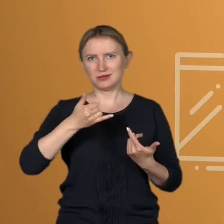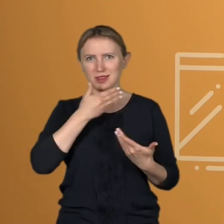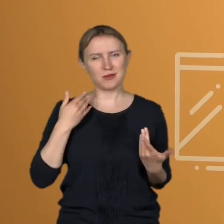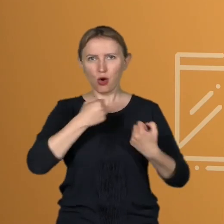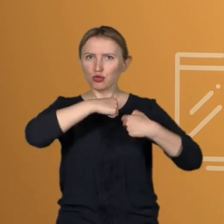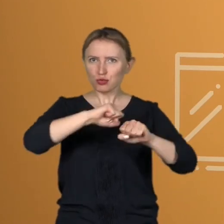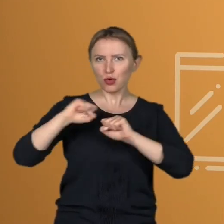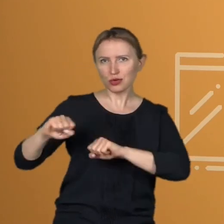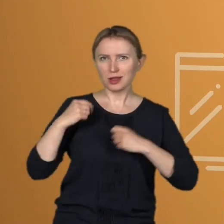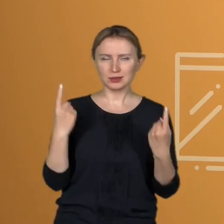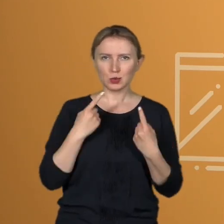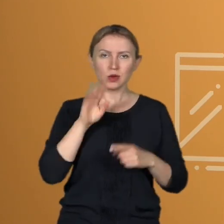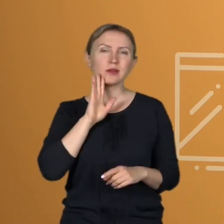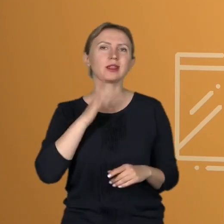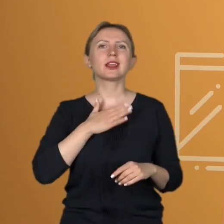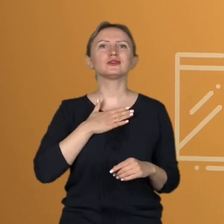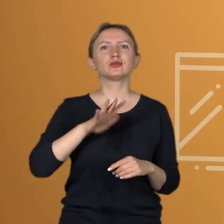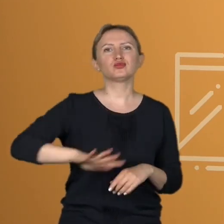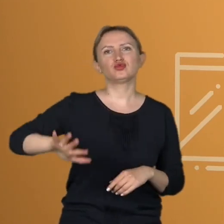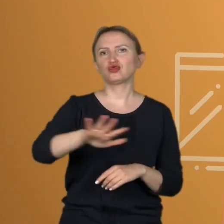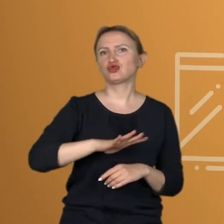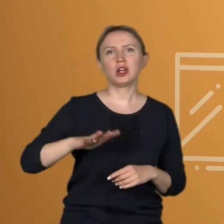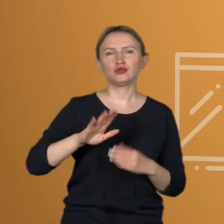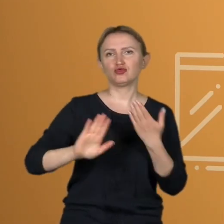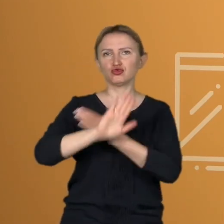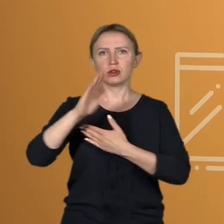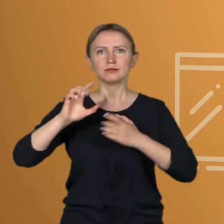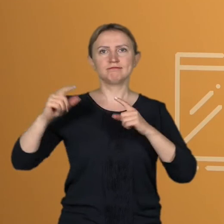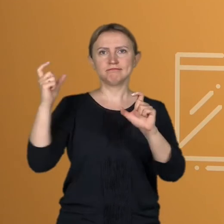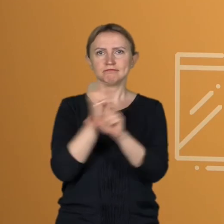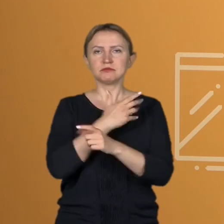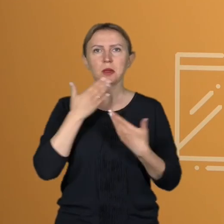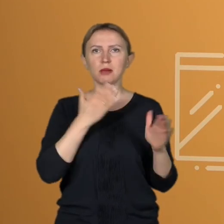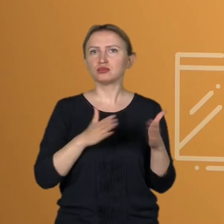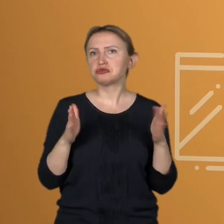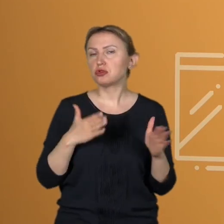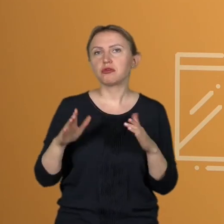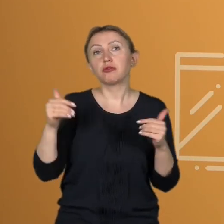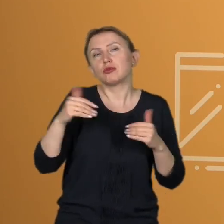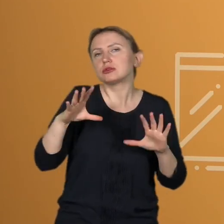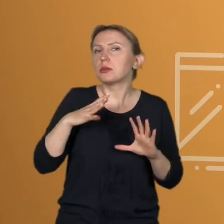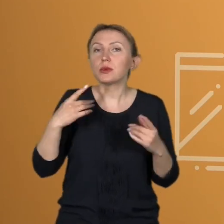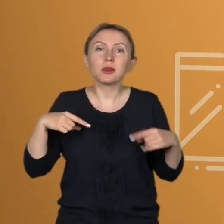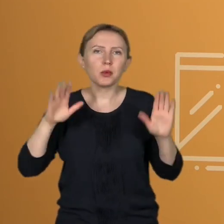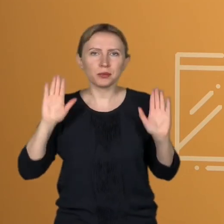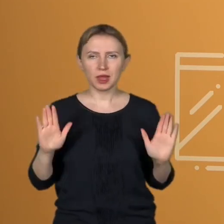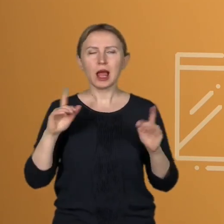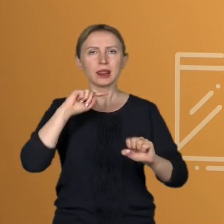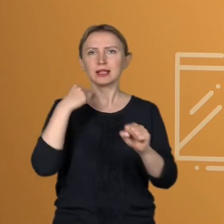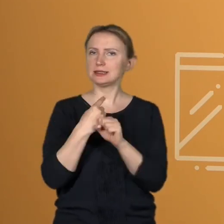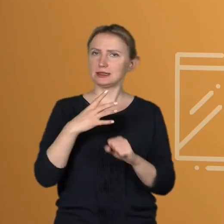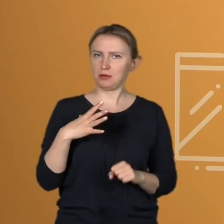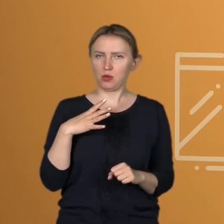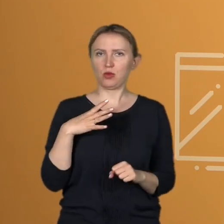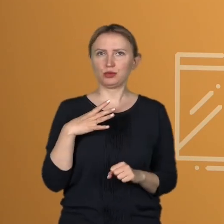na tego typu sytuacje, że nasze przestrzenie publiczne nie były przygotowane. Może były, może nie były. W każdym bądź razie decyzje